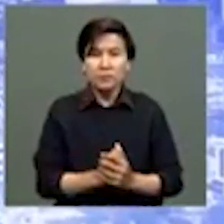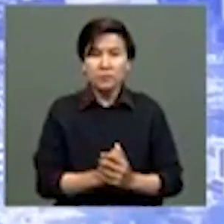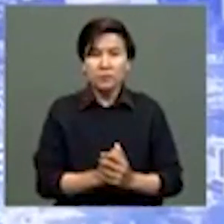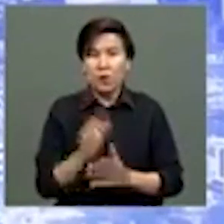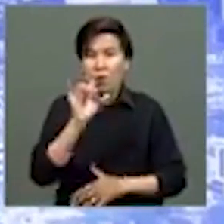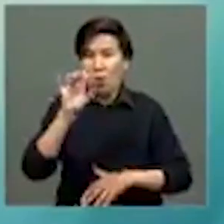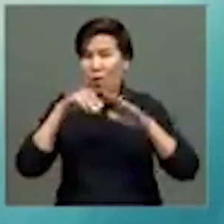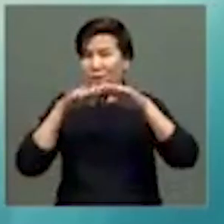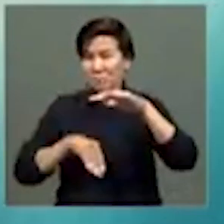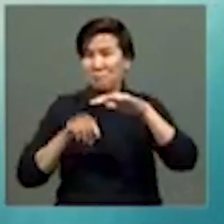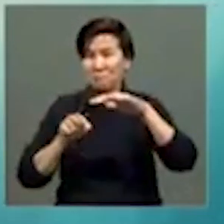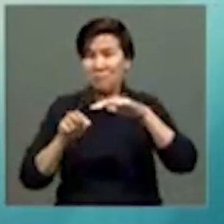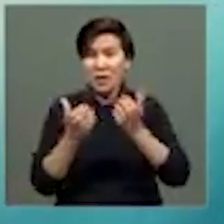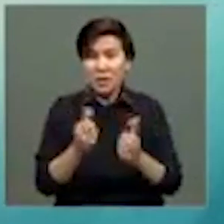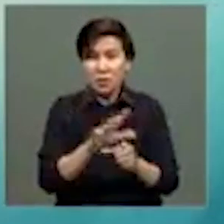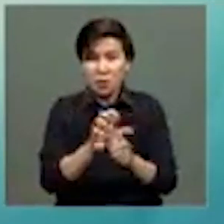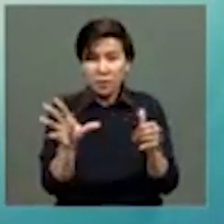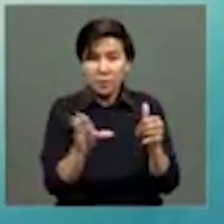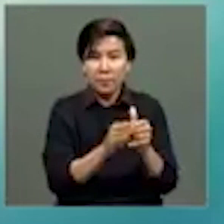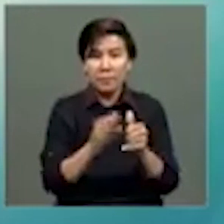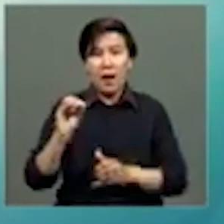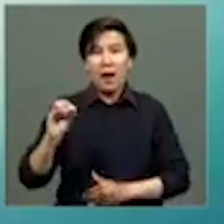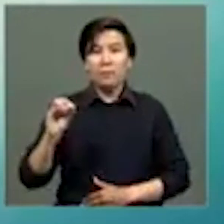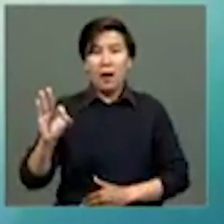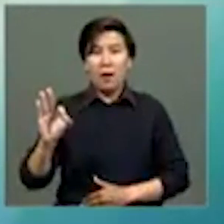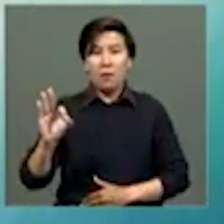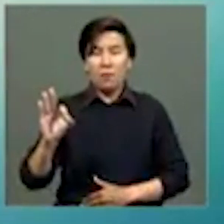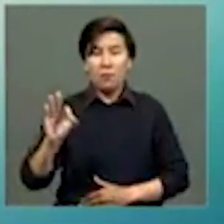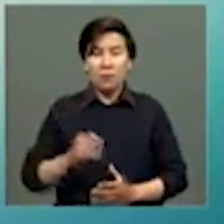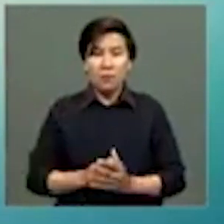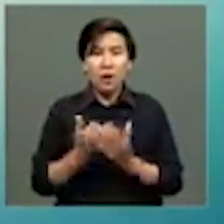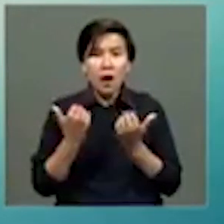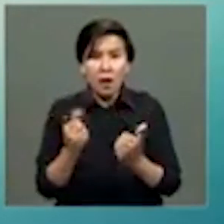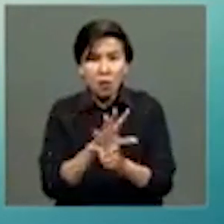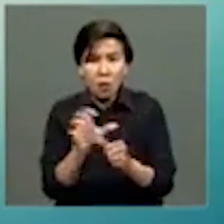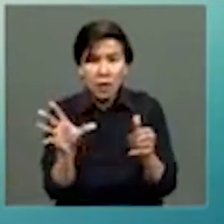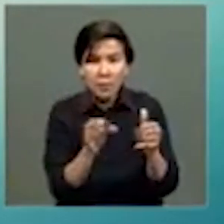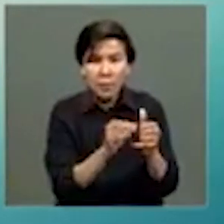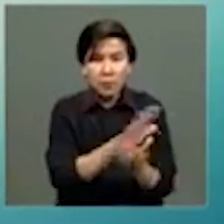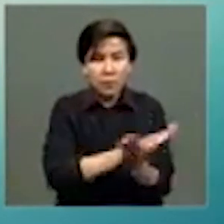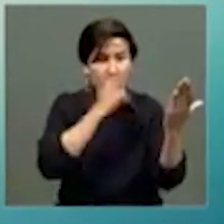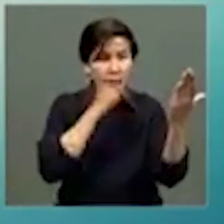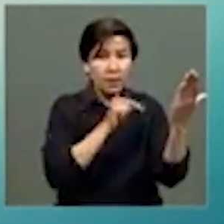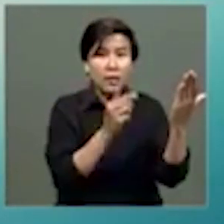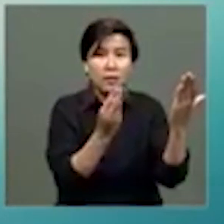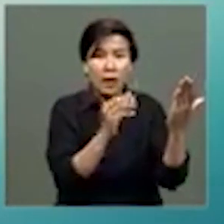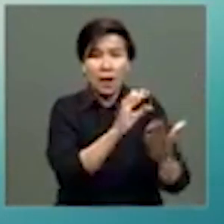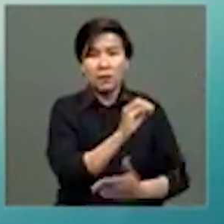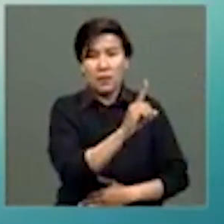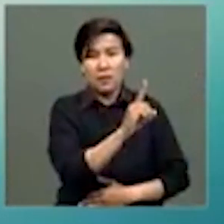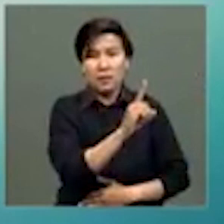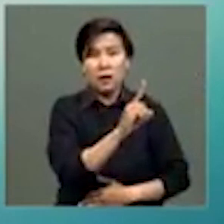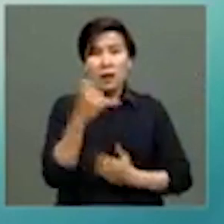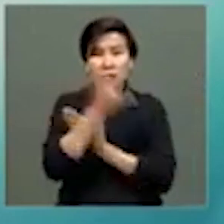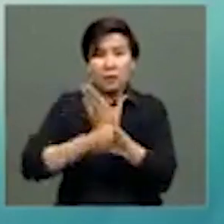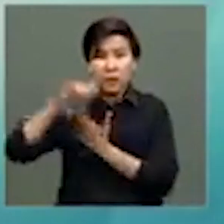ใหม่รายวันนี้นี่59รายค่ะทั้งนี้นะคะก็จะเป็นผู้ติดเชื้อในประเทศ51รายติดเชื้อต่างประเท